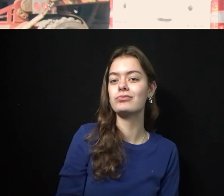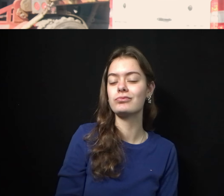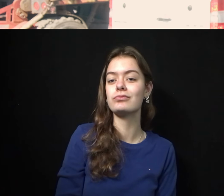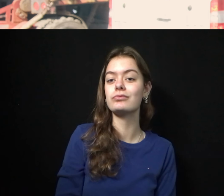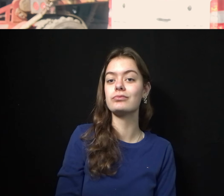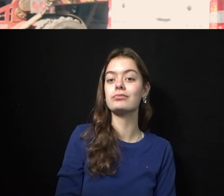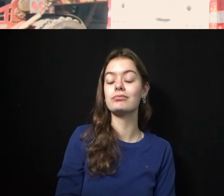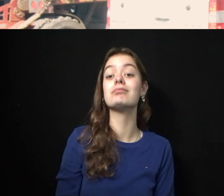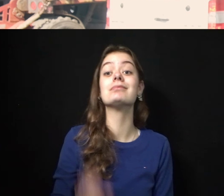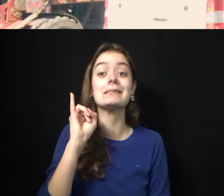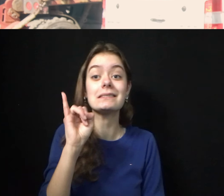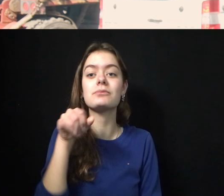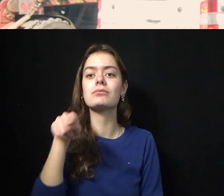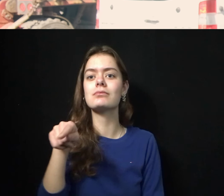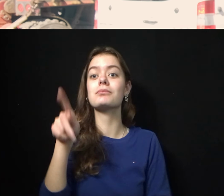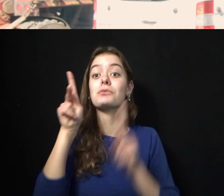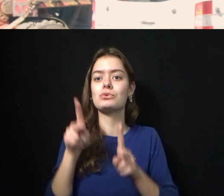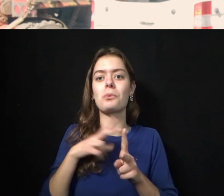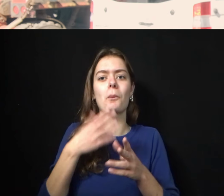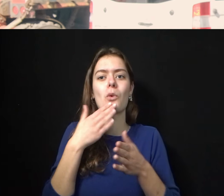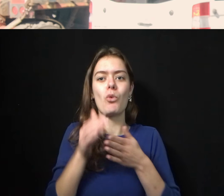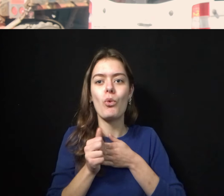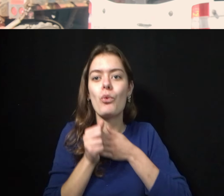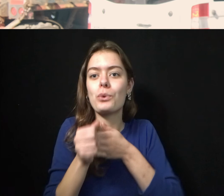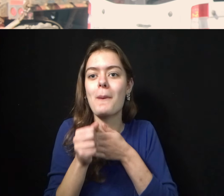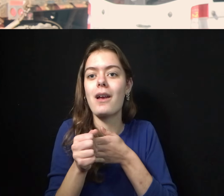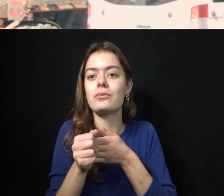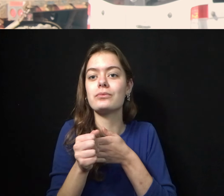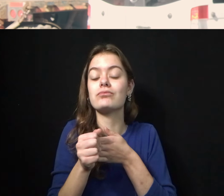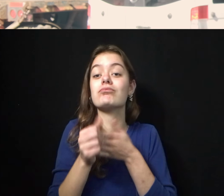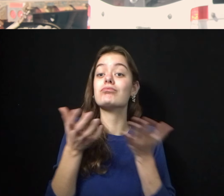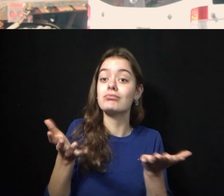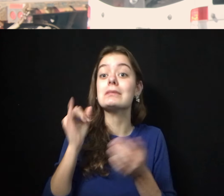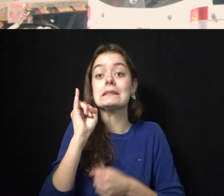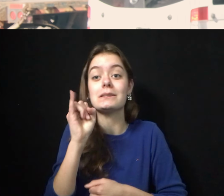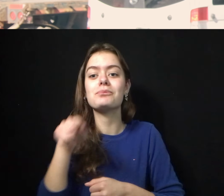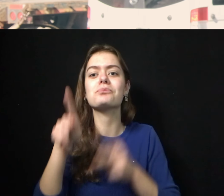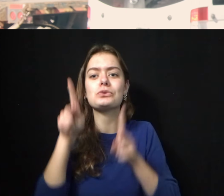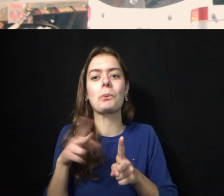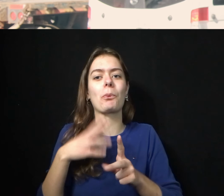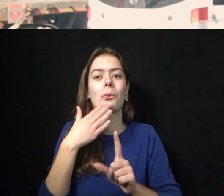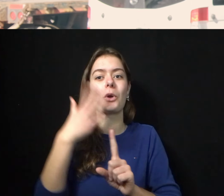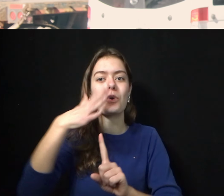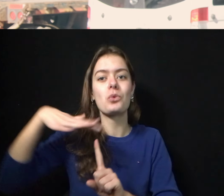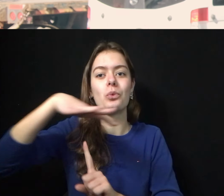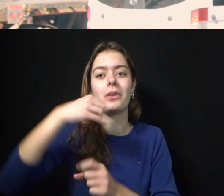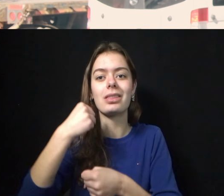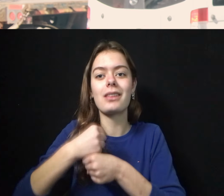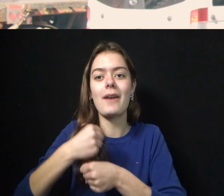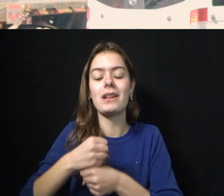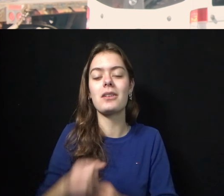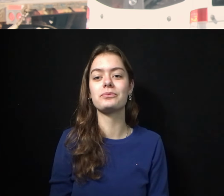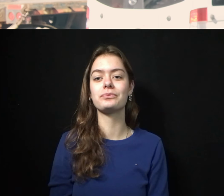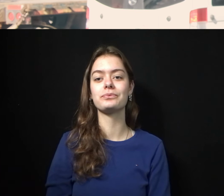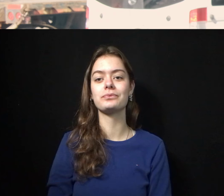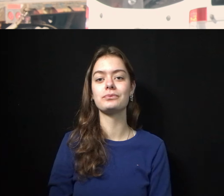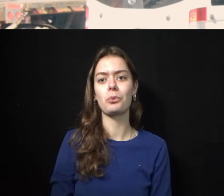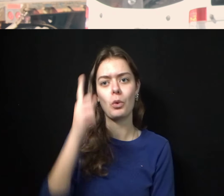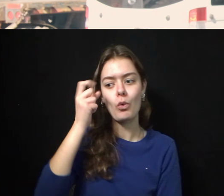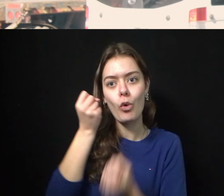Je pense que oui, si la personne a un bon accompagnement, si la personne a un bon